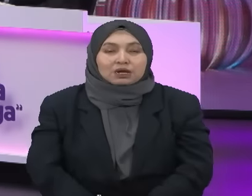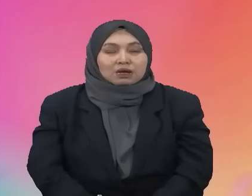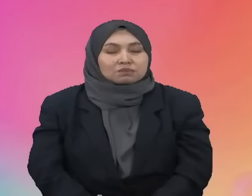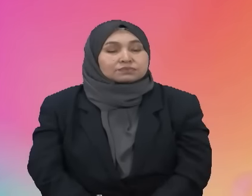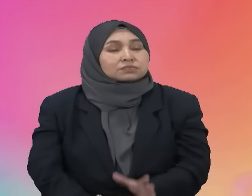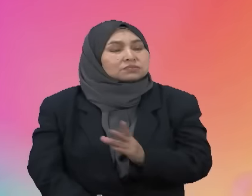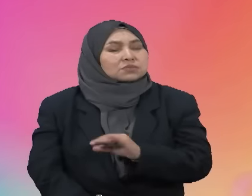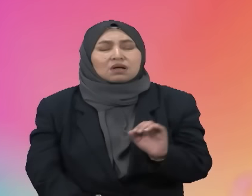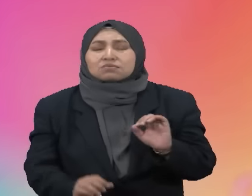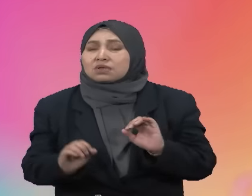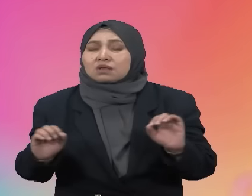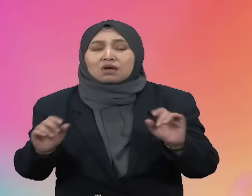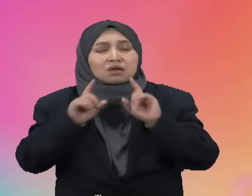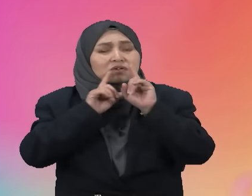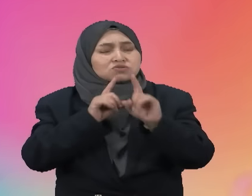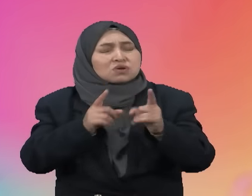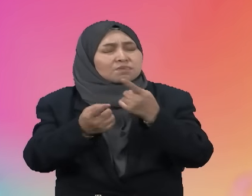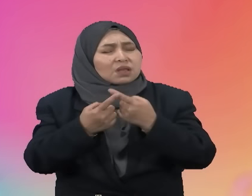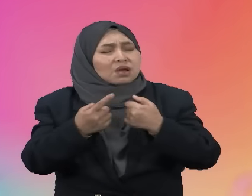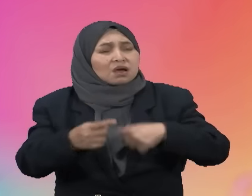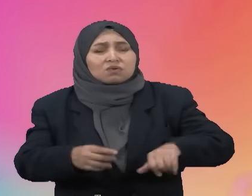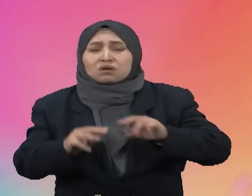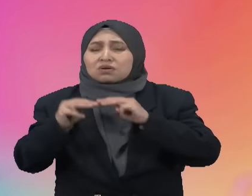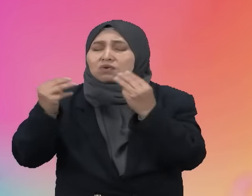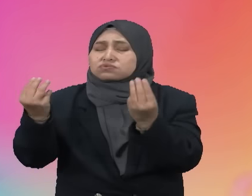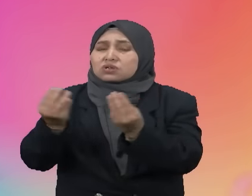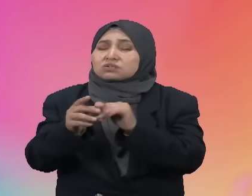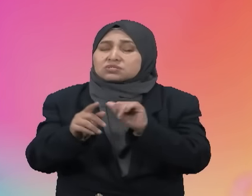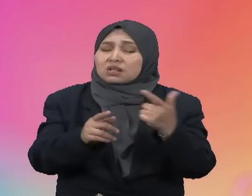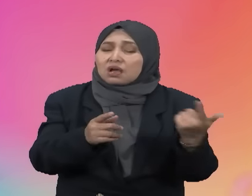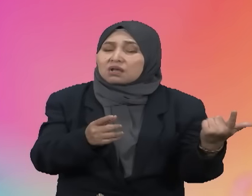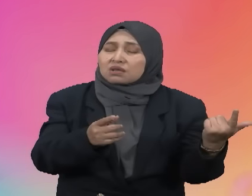وما كان جواب قومه